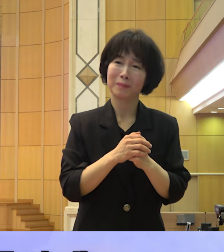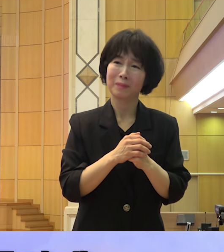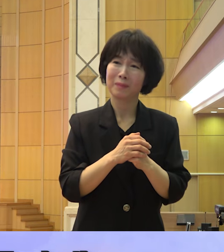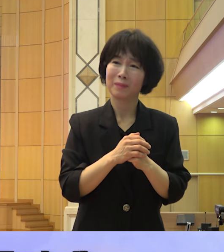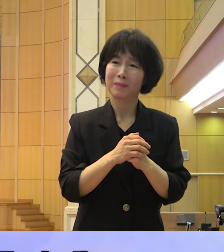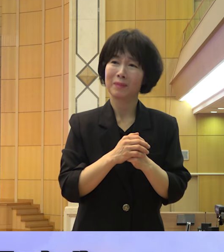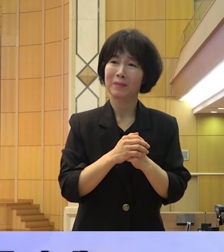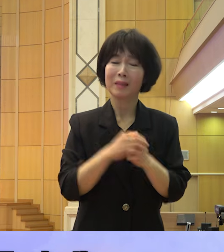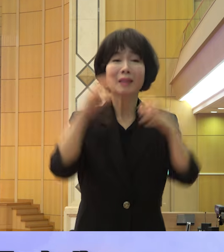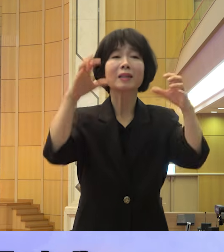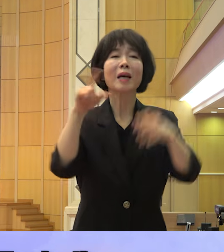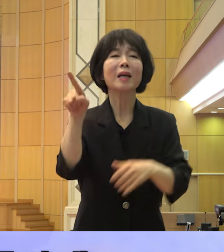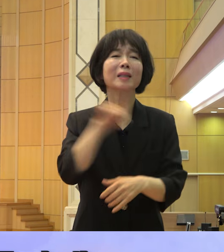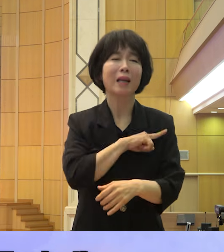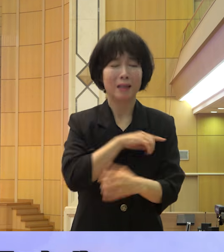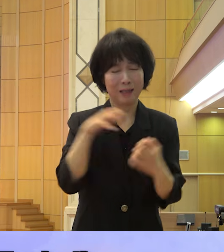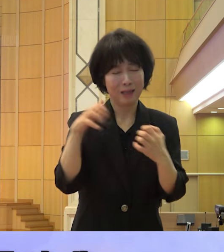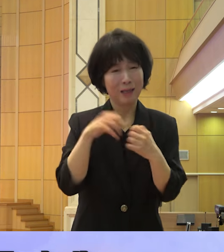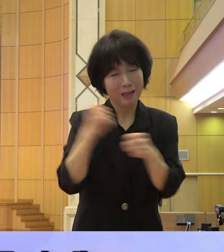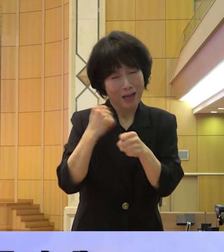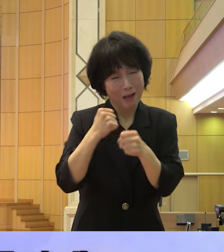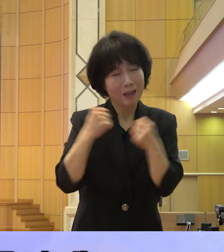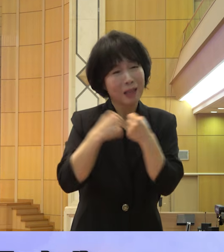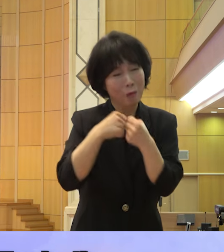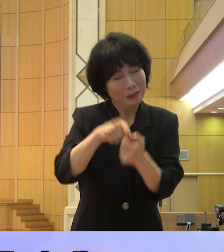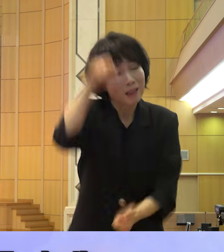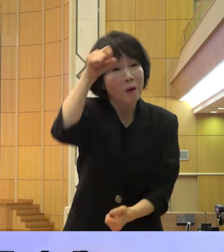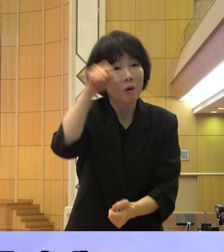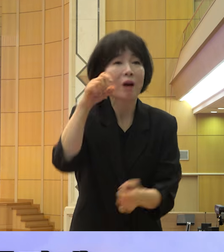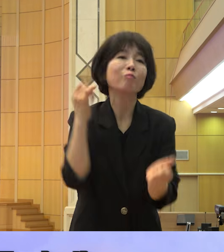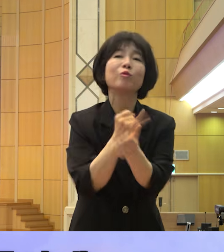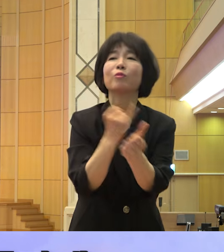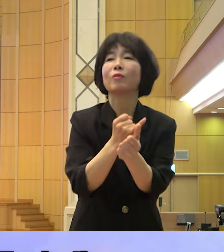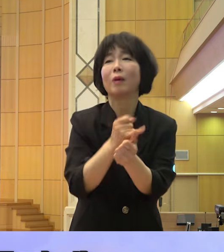긴 싸움이 부부 싸움이랍니다.